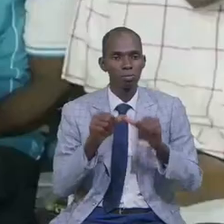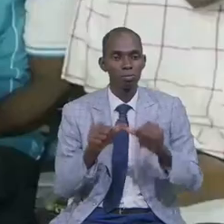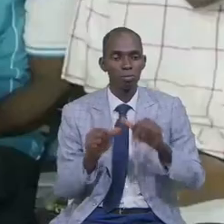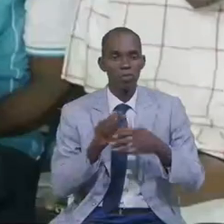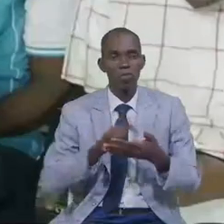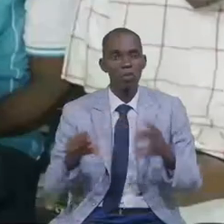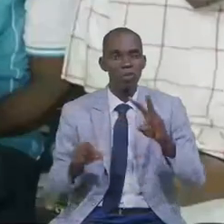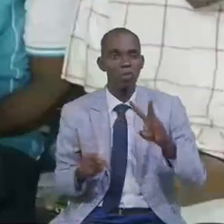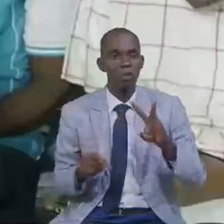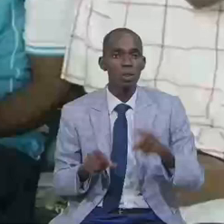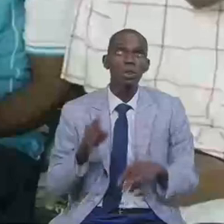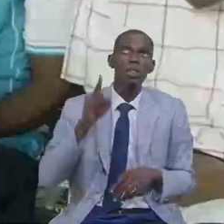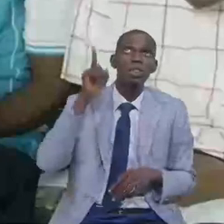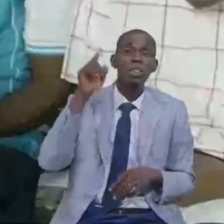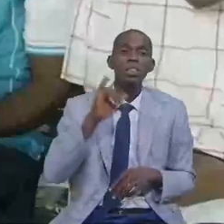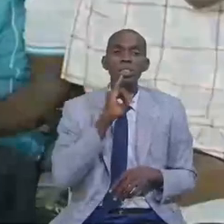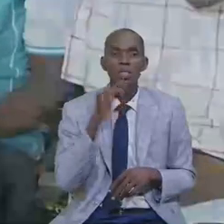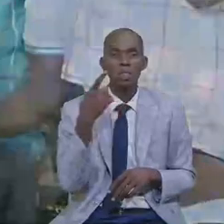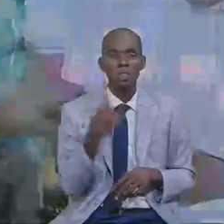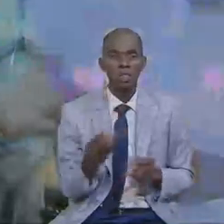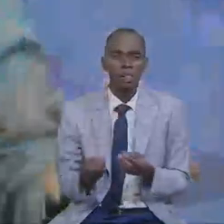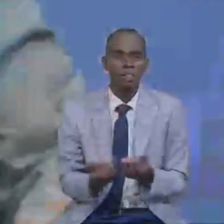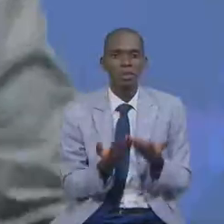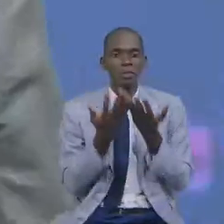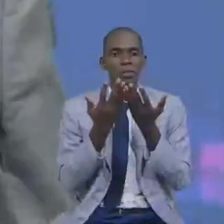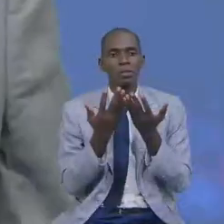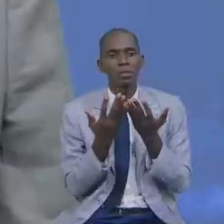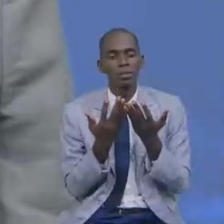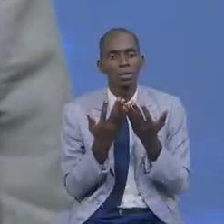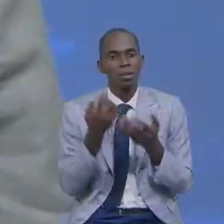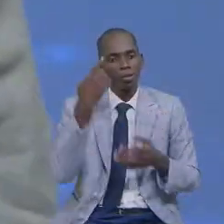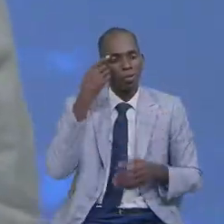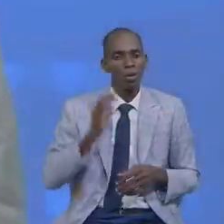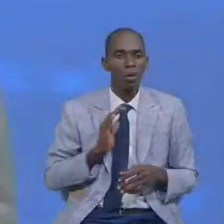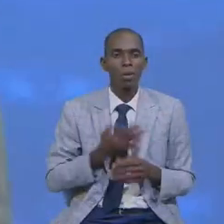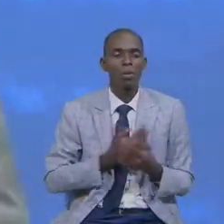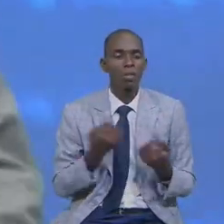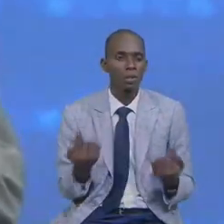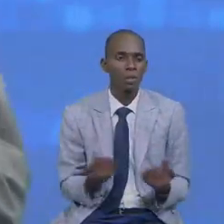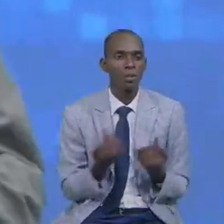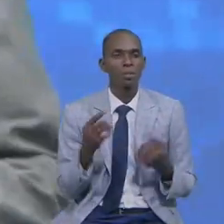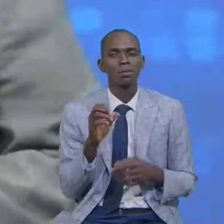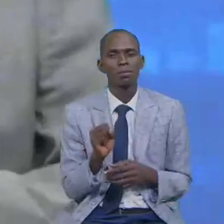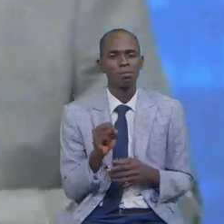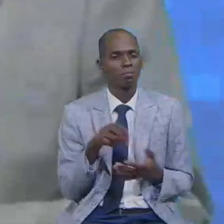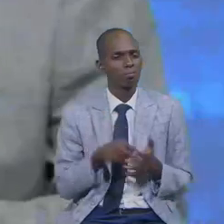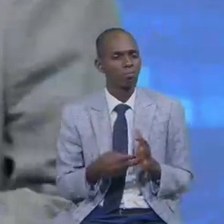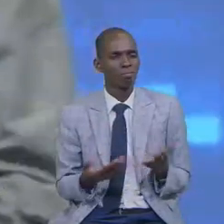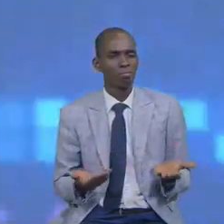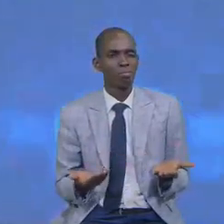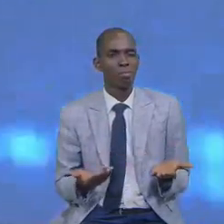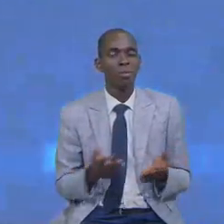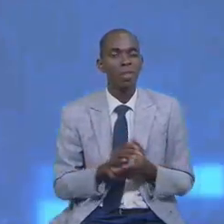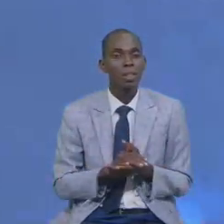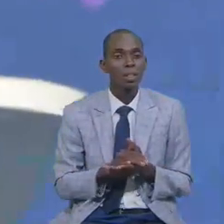verset 2, il est lui-même une victime expiatoire pour nos péchés. Ça veut dire quoi?